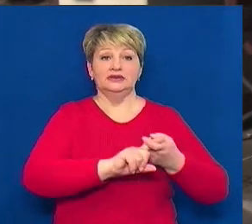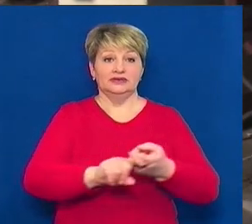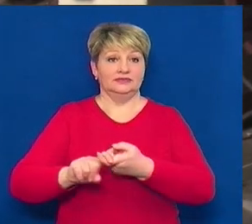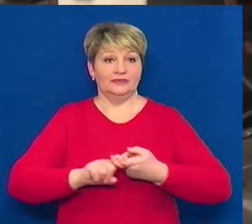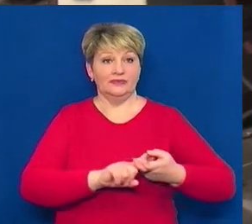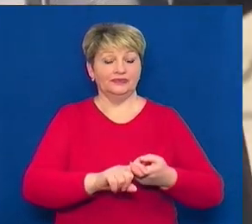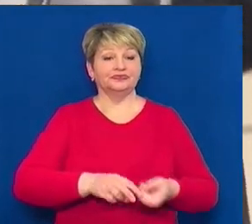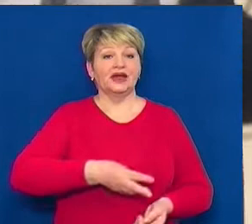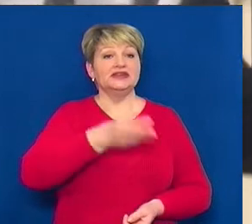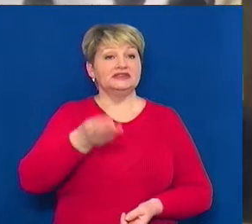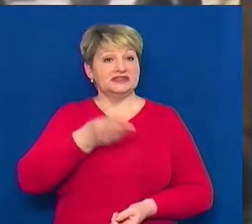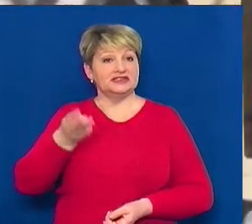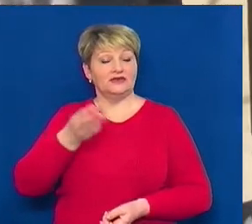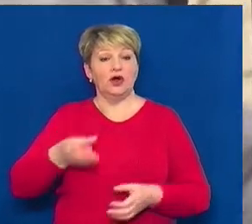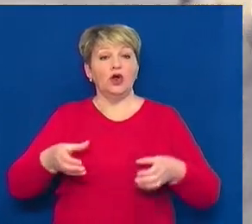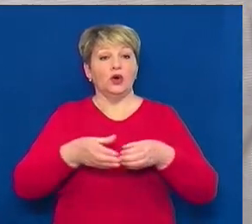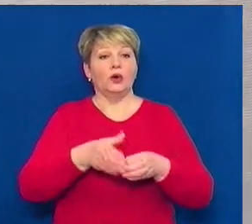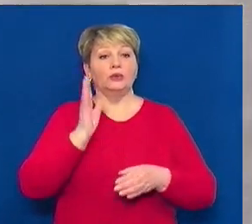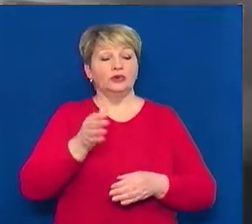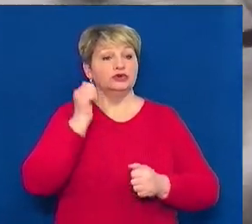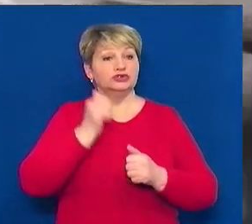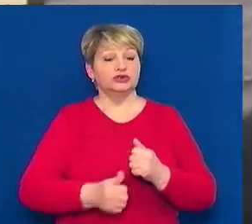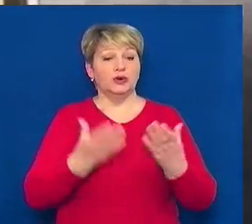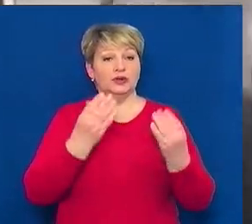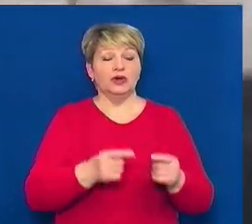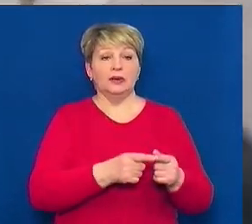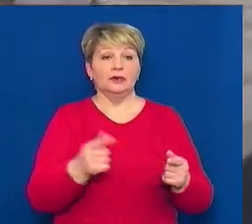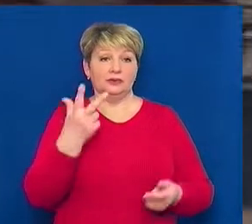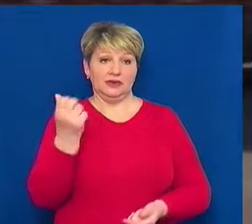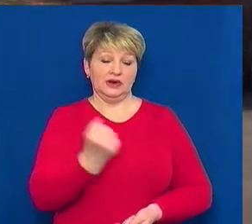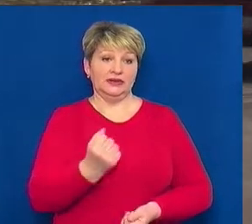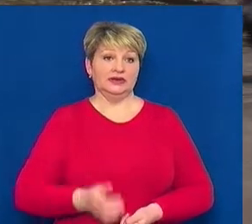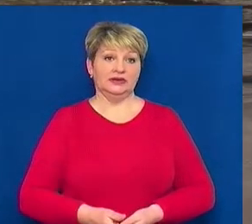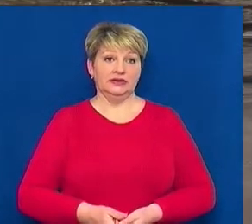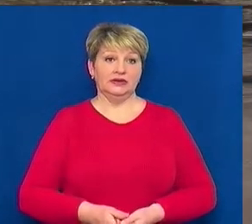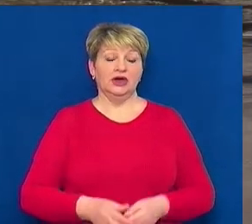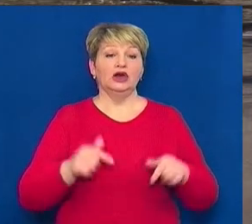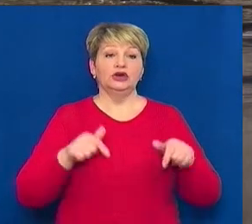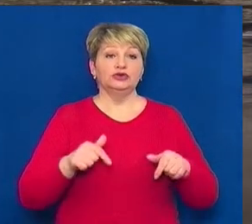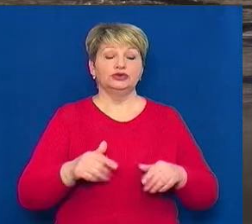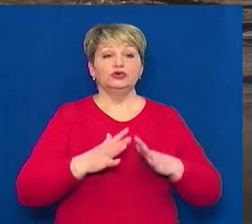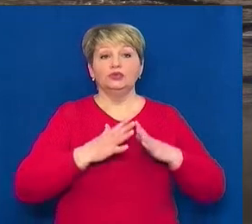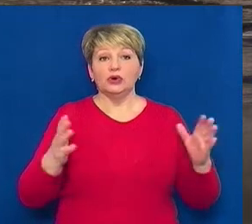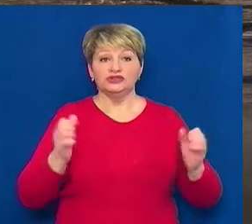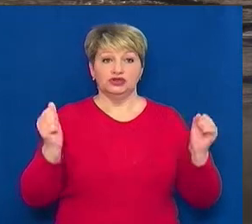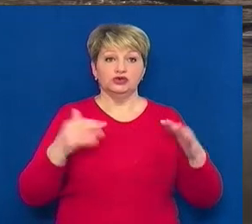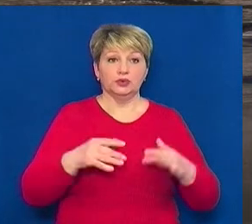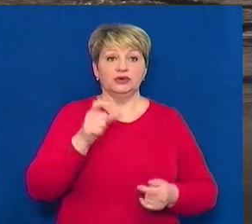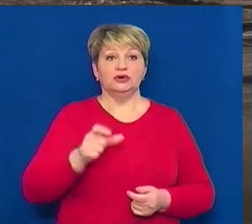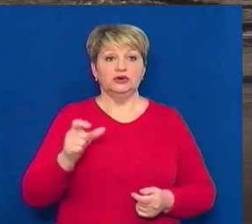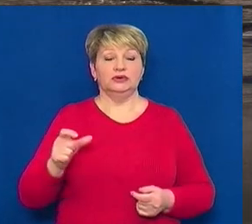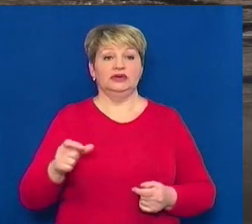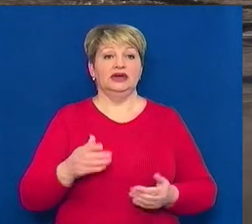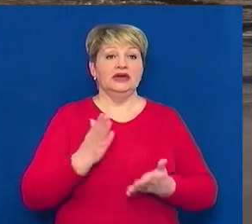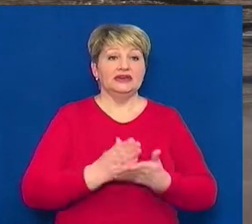Дезінфікувати зупинки компанія буде щоденно протягом 3 тижнів. Тут найбільше скупчення людей, різні